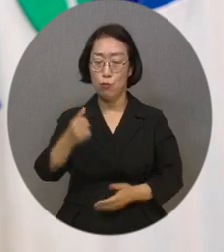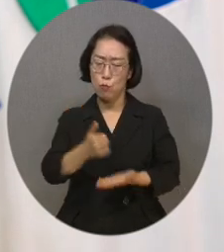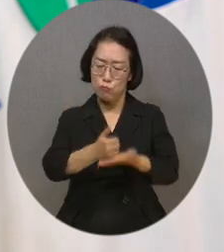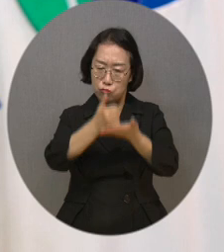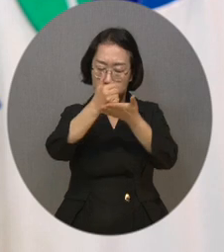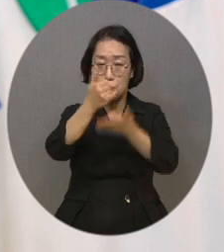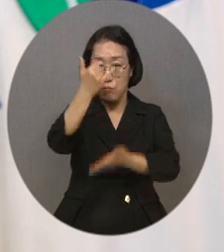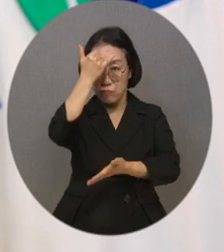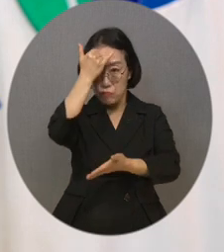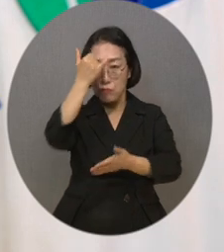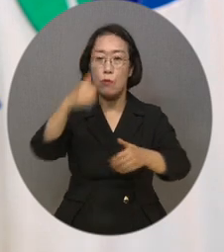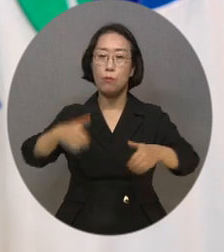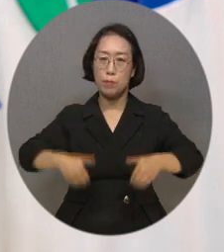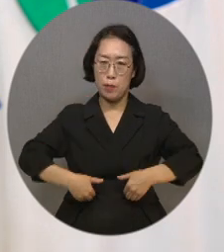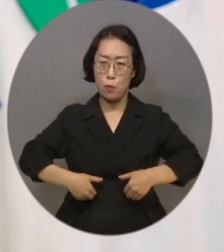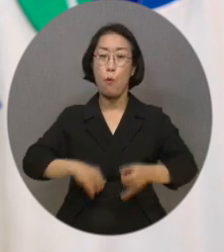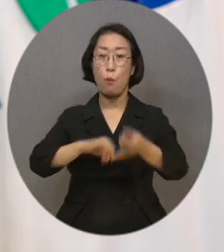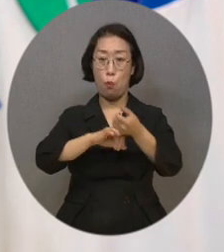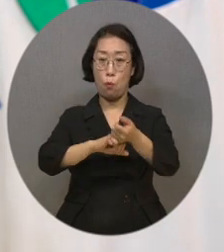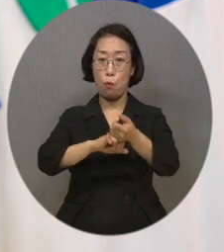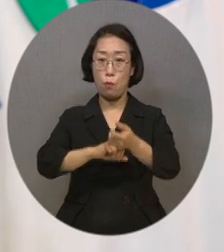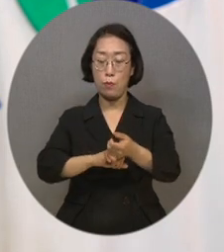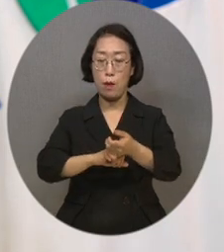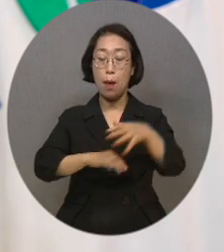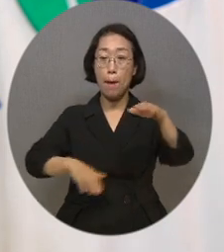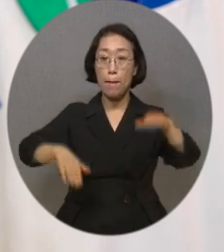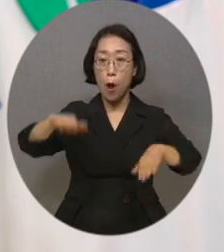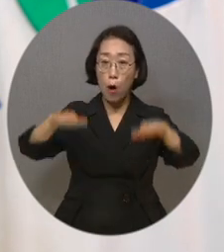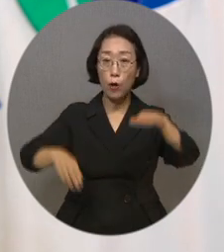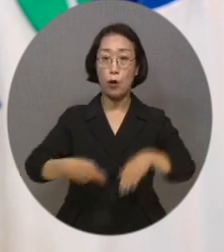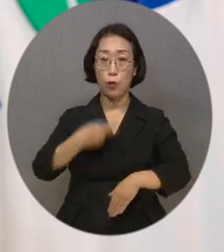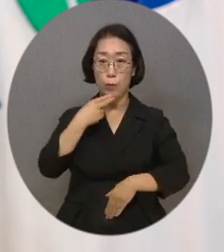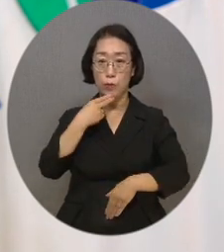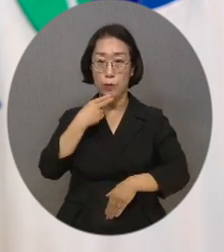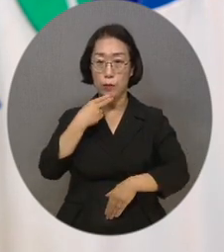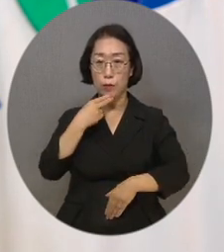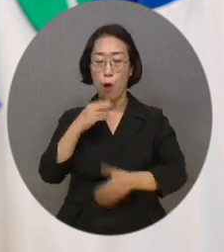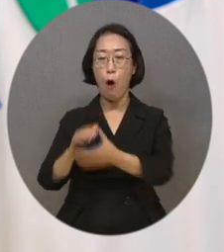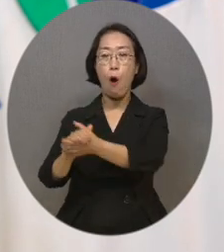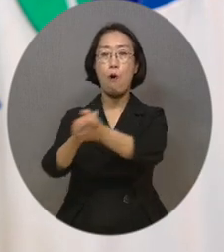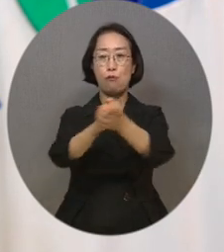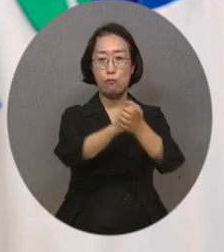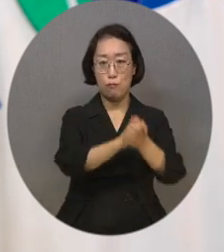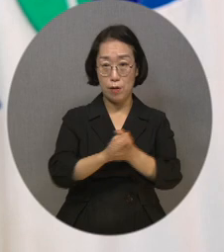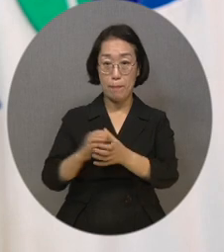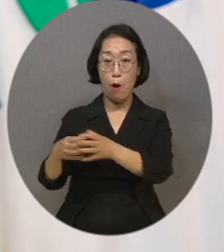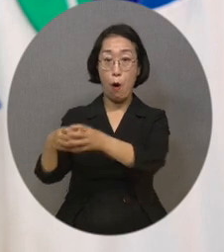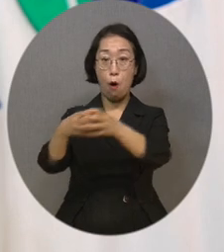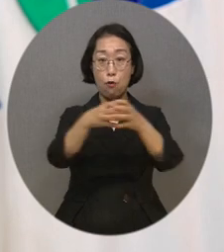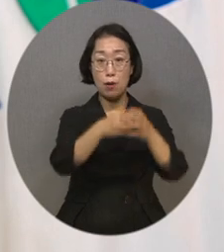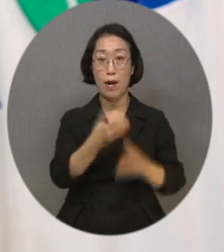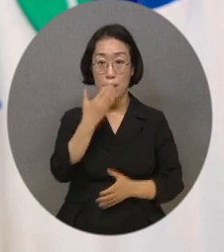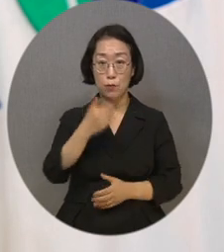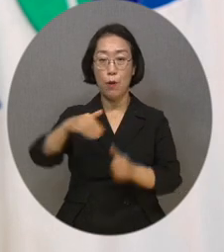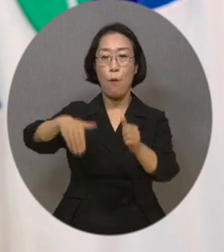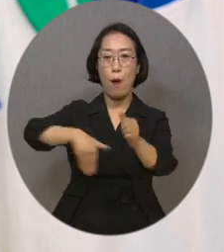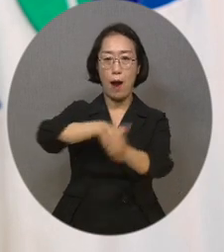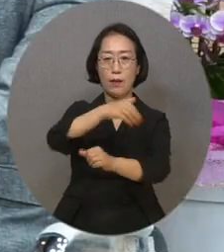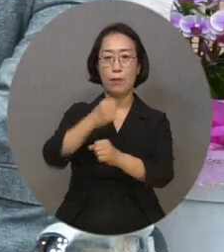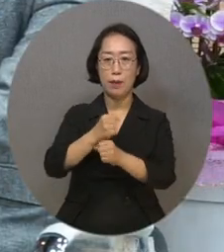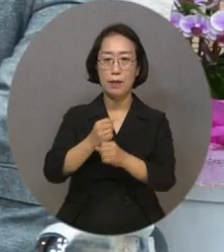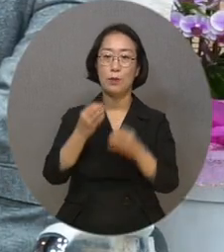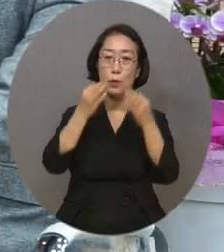이제 장애인과 비장애인이 편견 없이 서로 어울릴 수 있도록 그런 환경을 만들어 가고